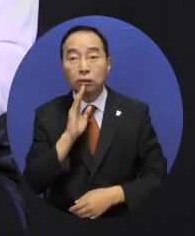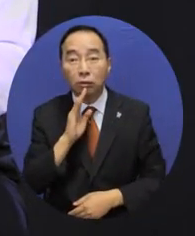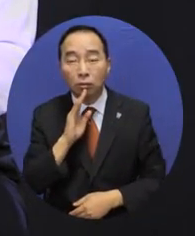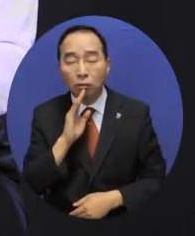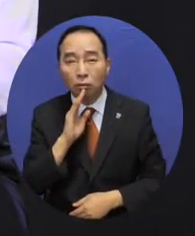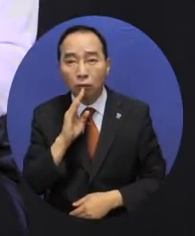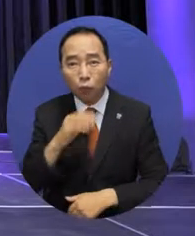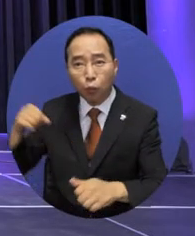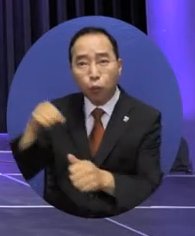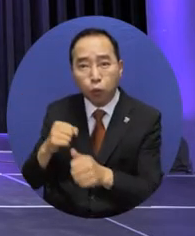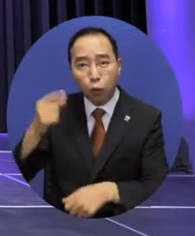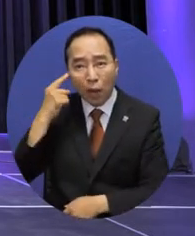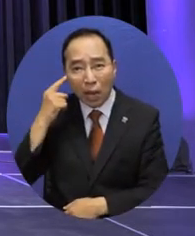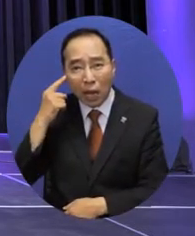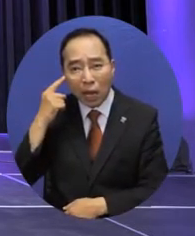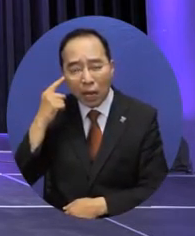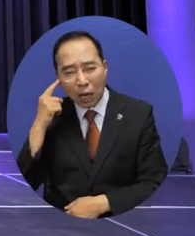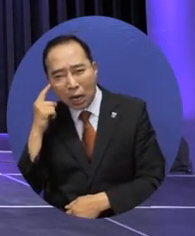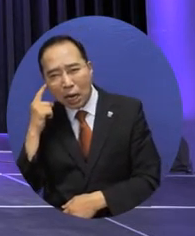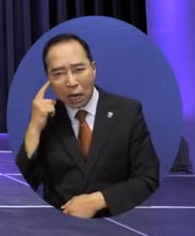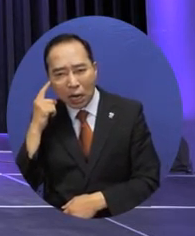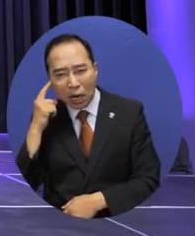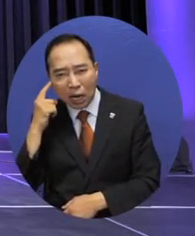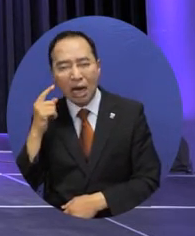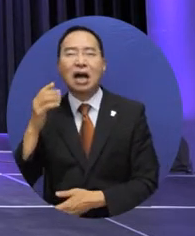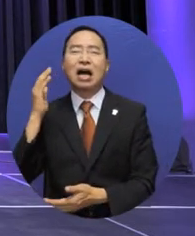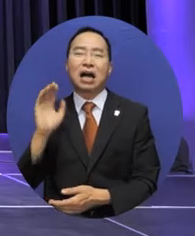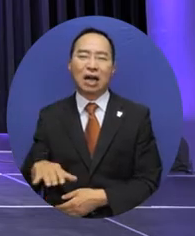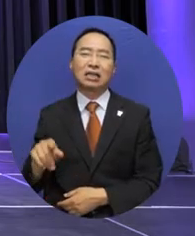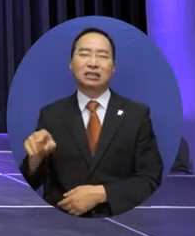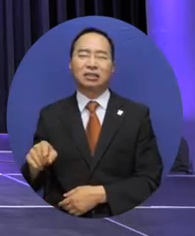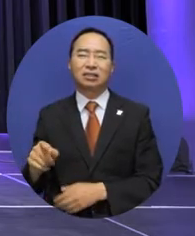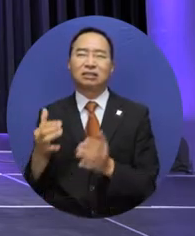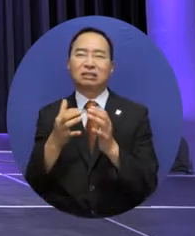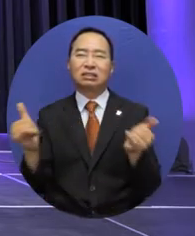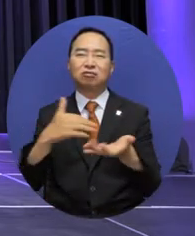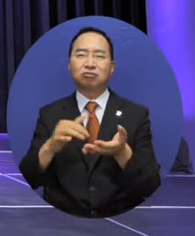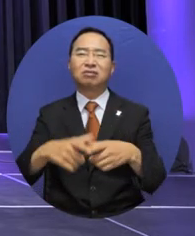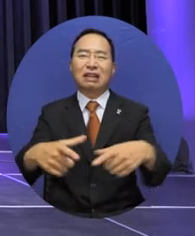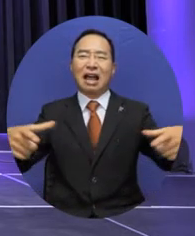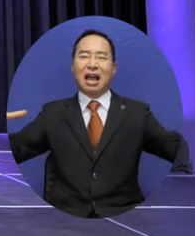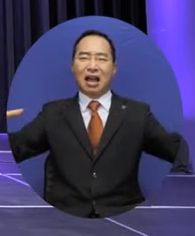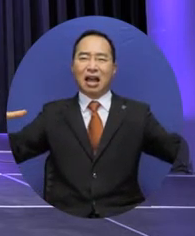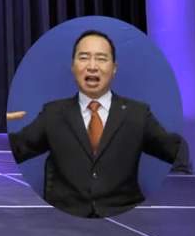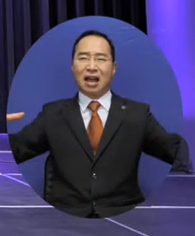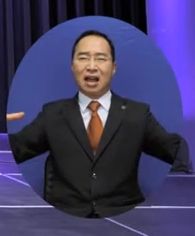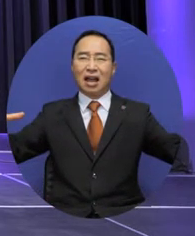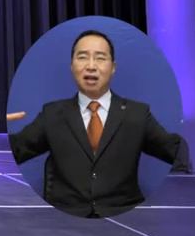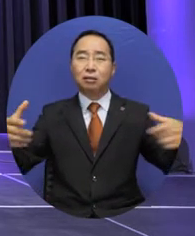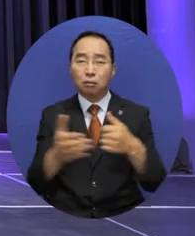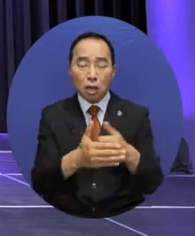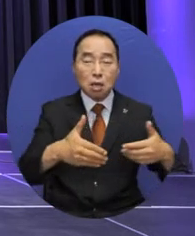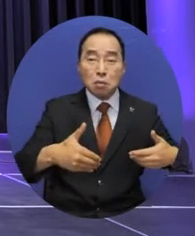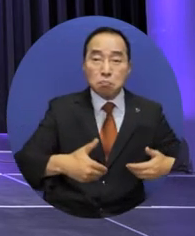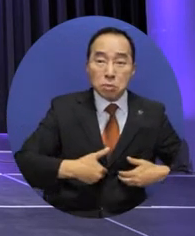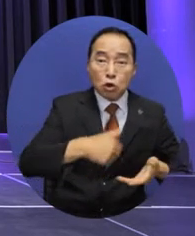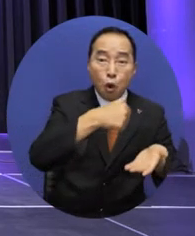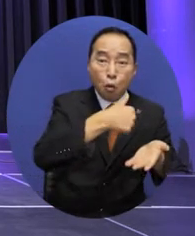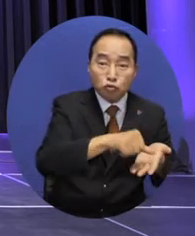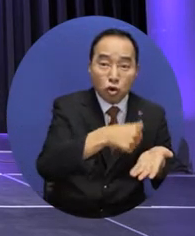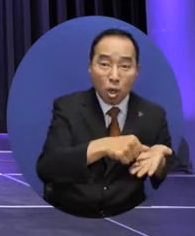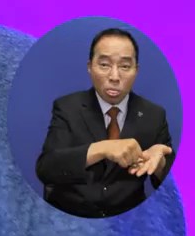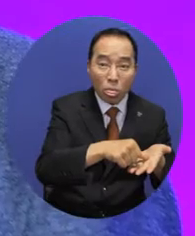라센 교수는 결론을 인구 증가 때문이다. 그러니까 인구 증가가 되면서 이제 자원이 어떤